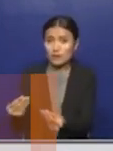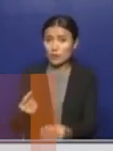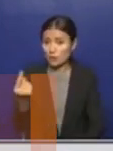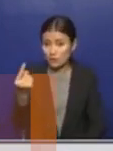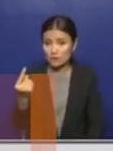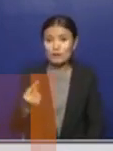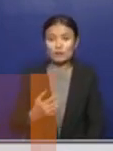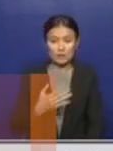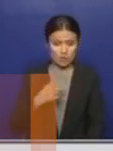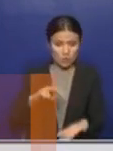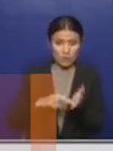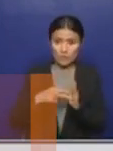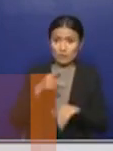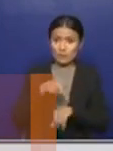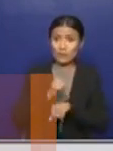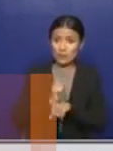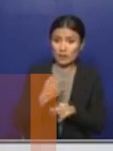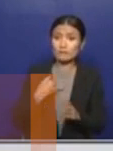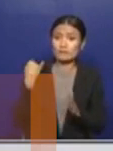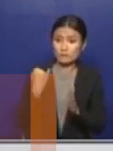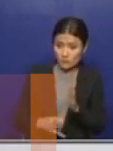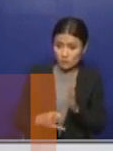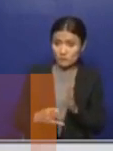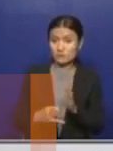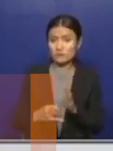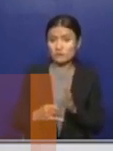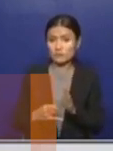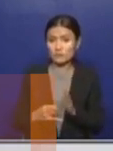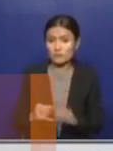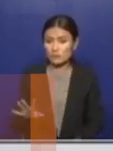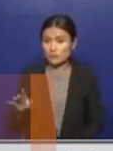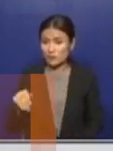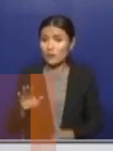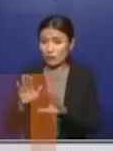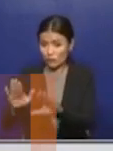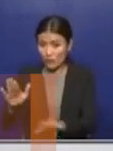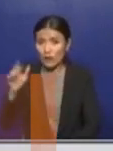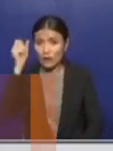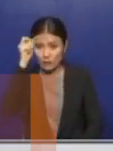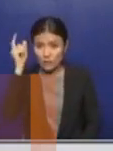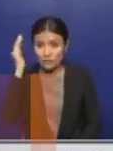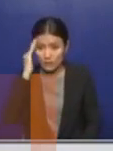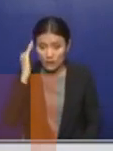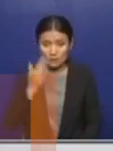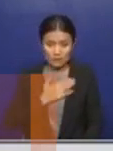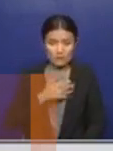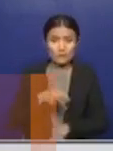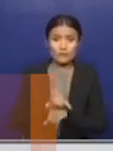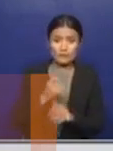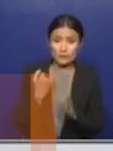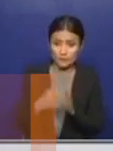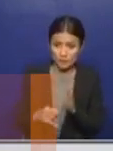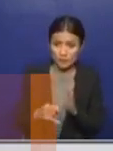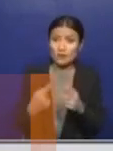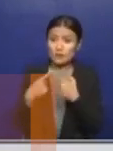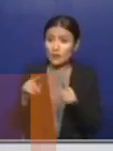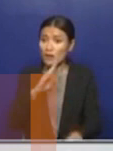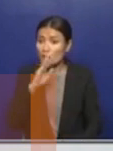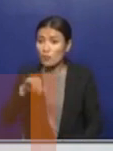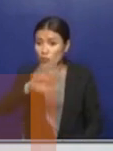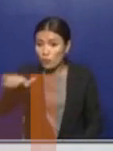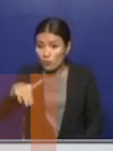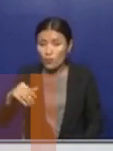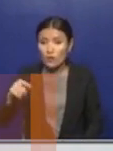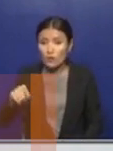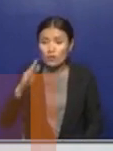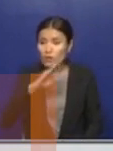านฉะนั้นท่านก็เข้าใจประธานด้วยนะครับแต่ถ้าท่านเห็นว่าปัญหานี้มันเป็นปัญหาเร่งด่ว